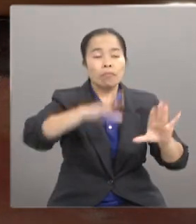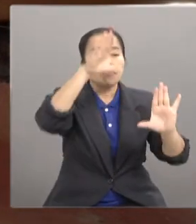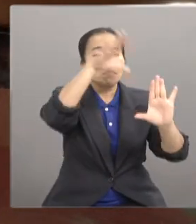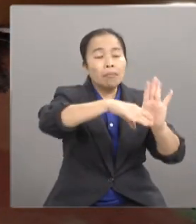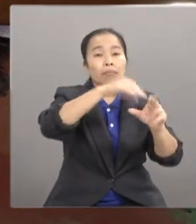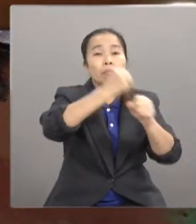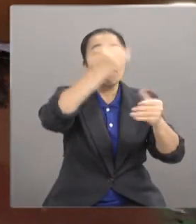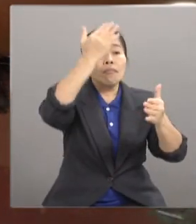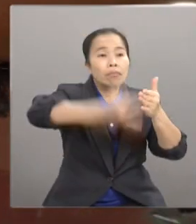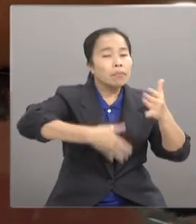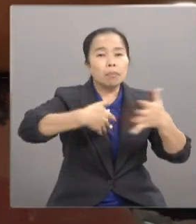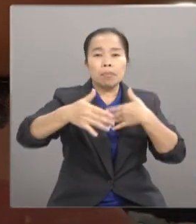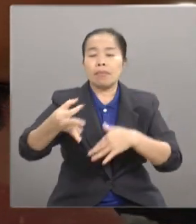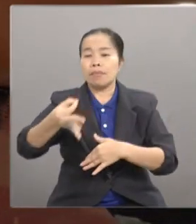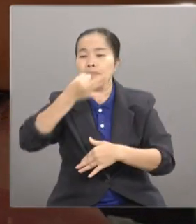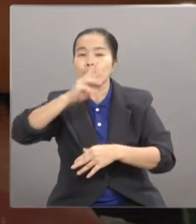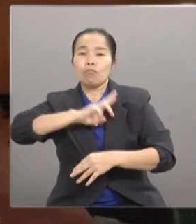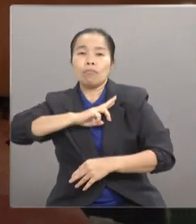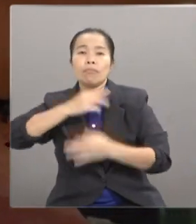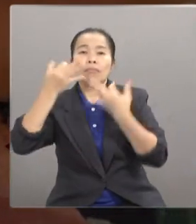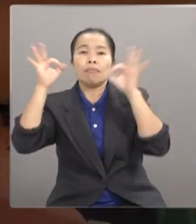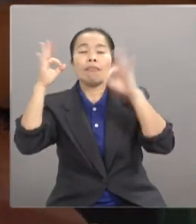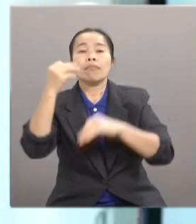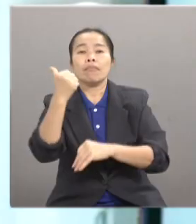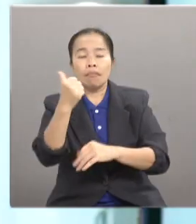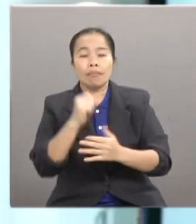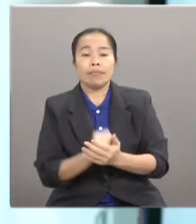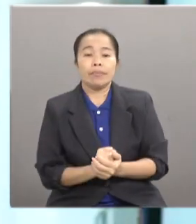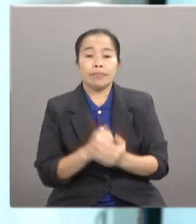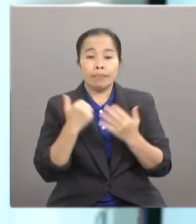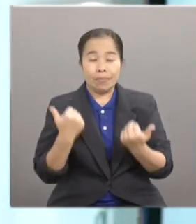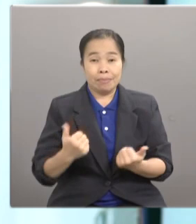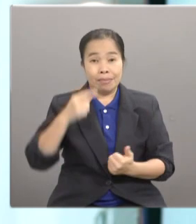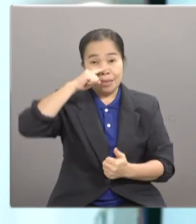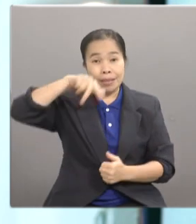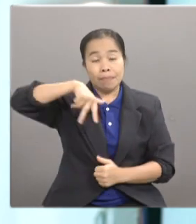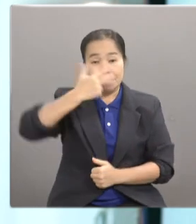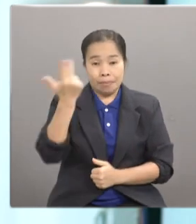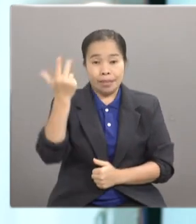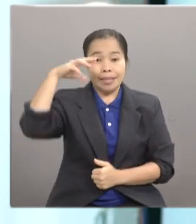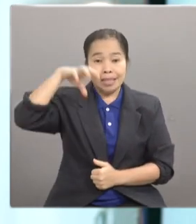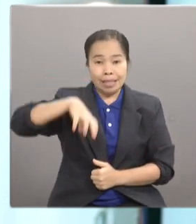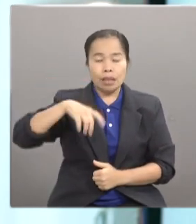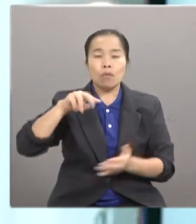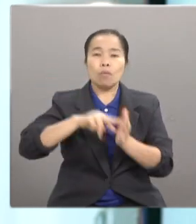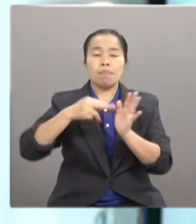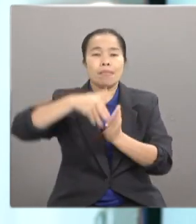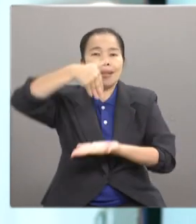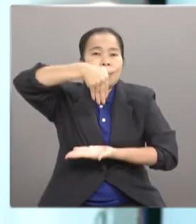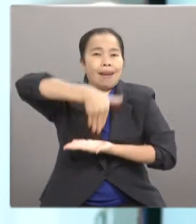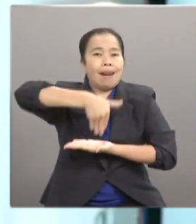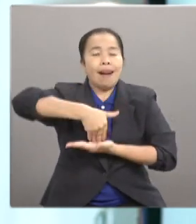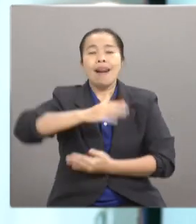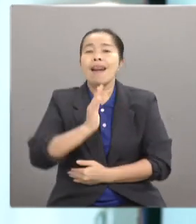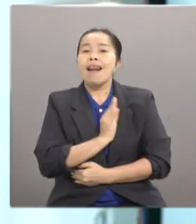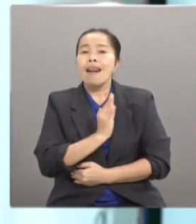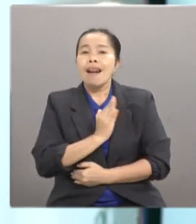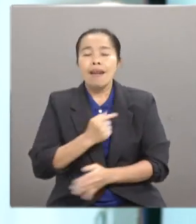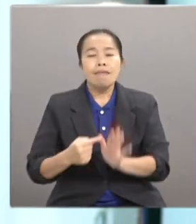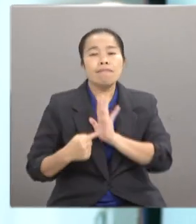C1C1คิดว่าไยพเดสมiecคนนั้ตื่อกลางเป็ตาโลางในการนรbitos